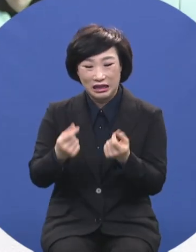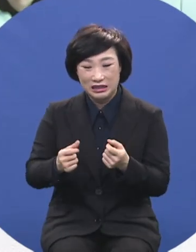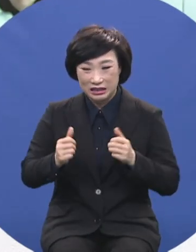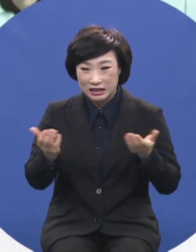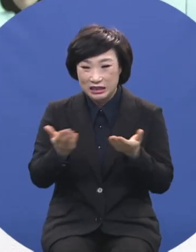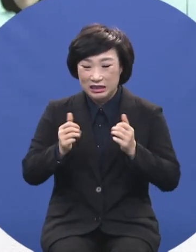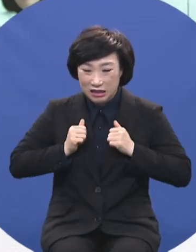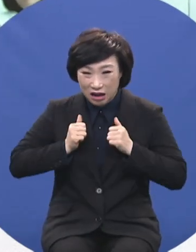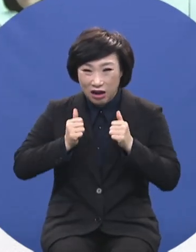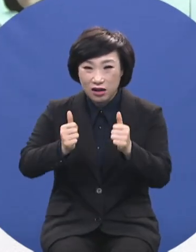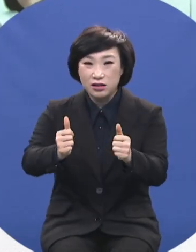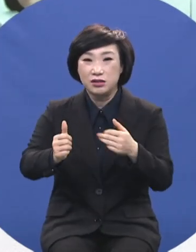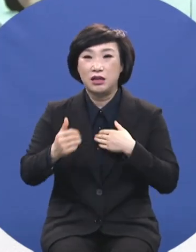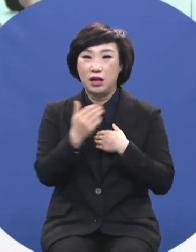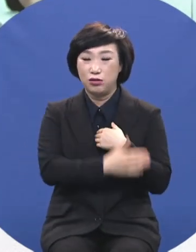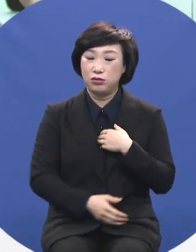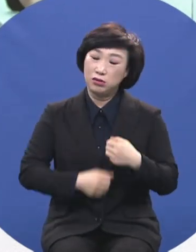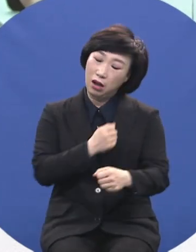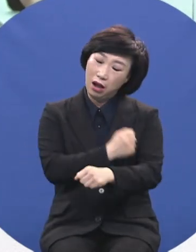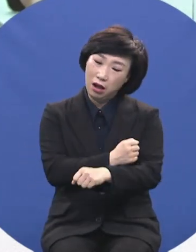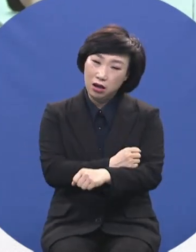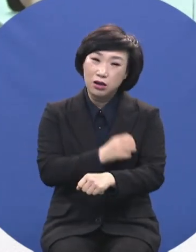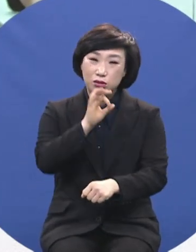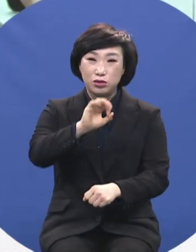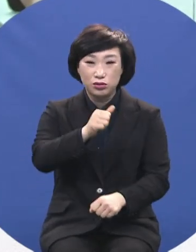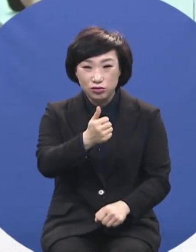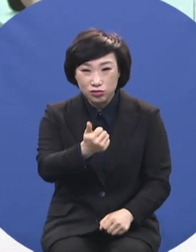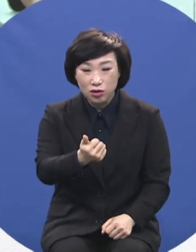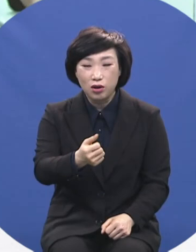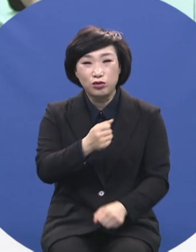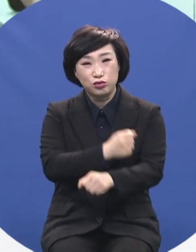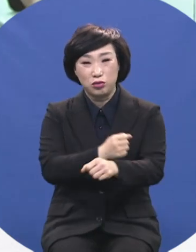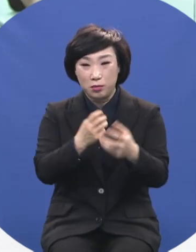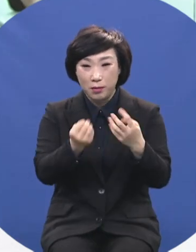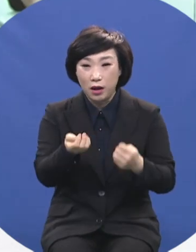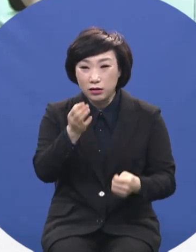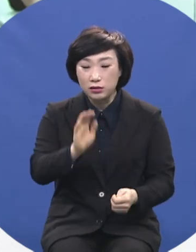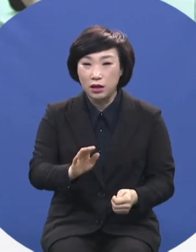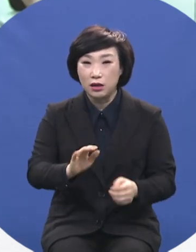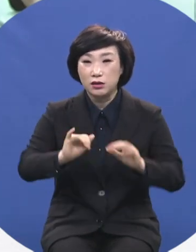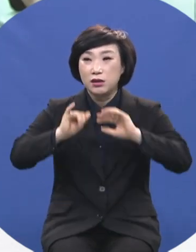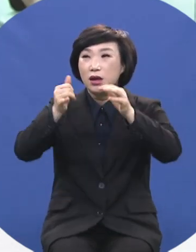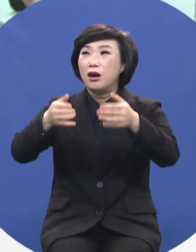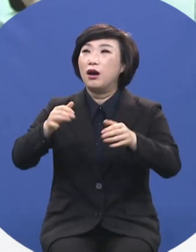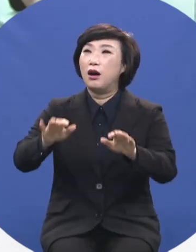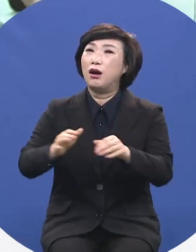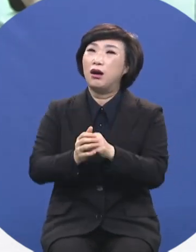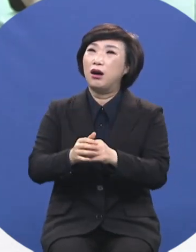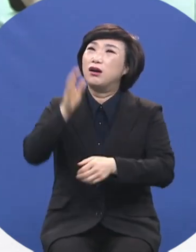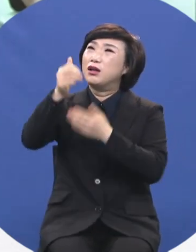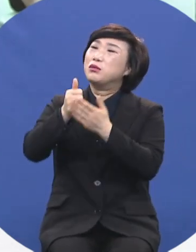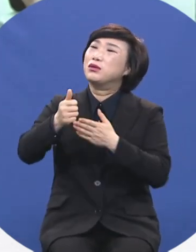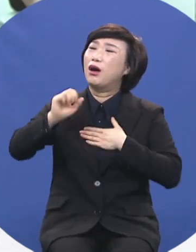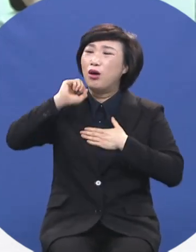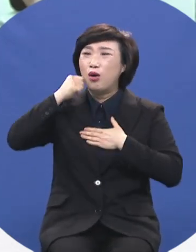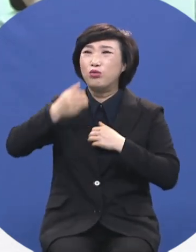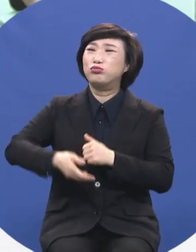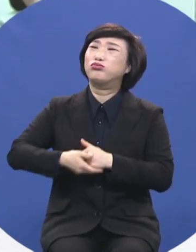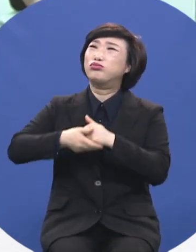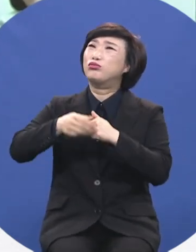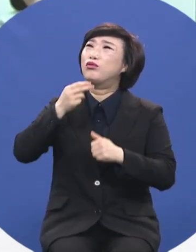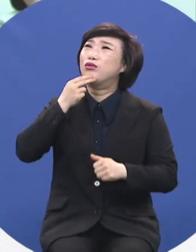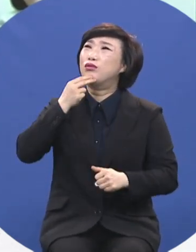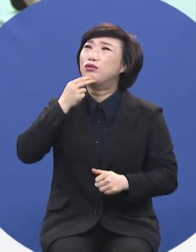열심히 하느라고 육신도 경제적으로 힘들어가만 했는데 세상에 하나님이 나를 이렇게 버릴 수